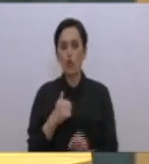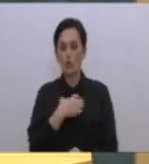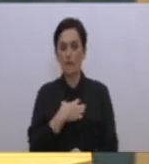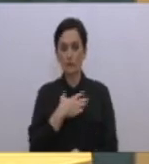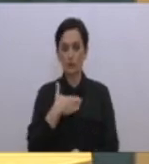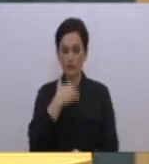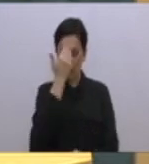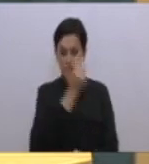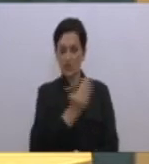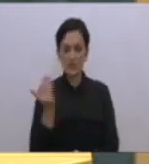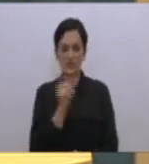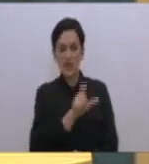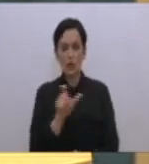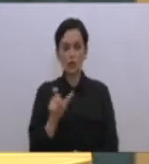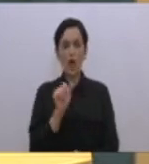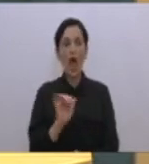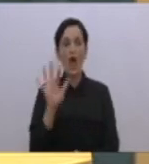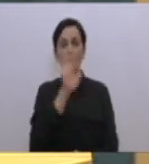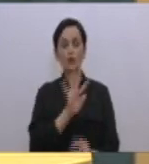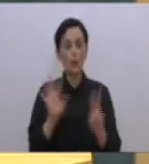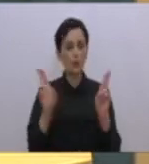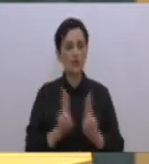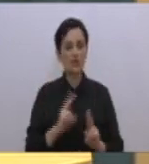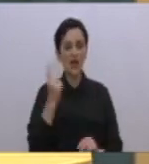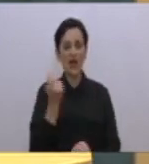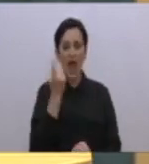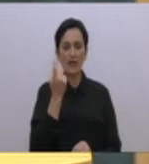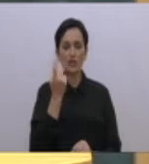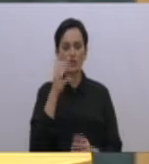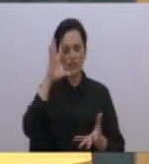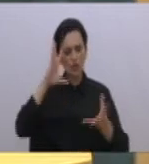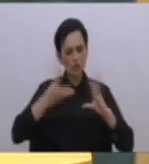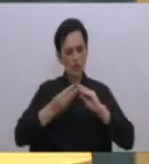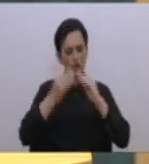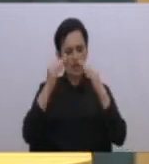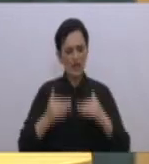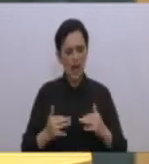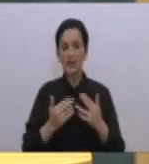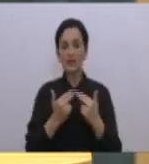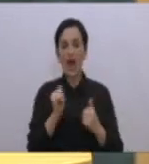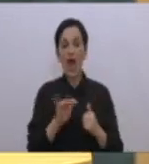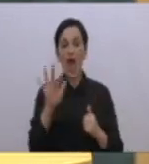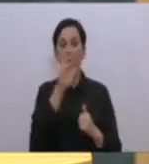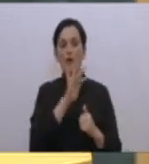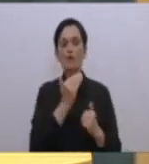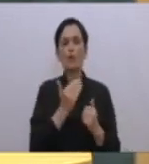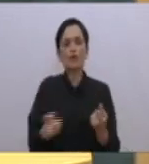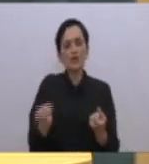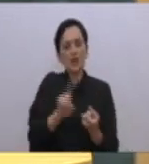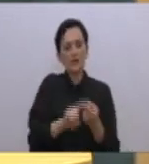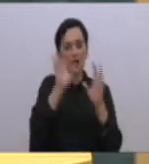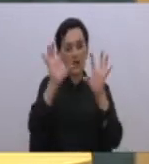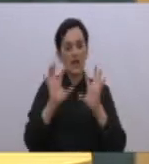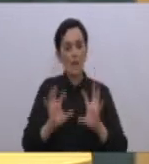ჩვენი საზოგადოებისთვის ევროპული სტანდარტის, ხარისხის, შინაარსის და ევროპულ ფილოსოფიაზე დაფუძნებული